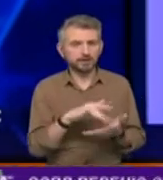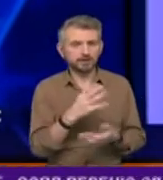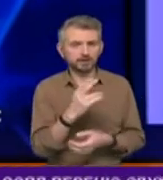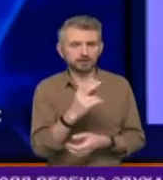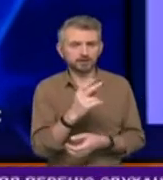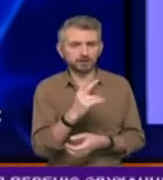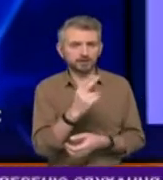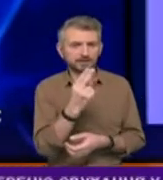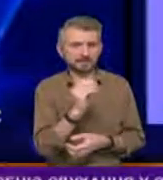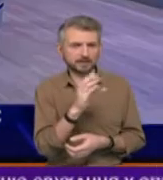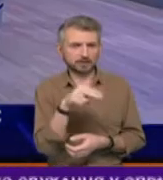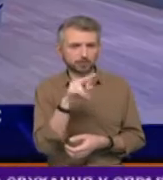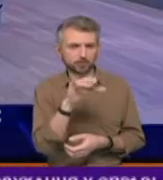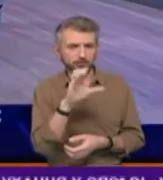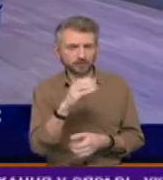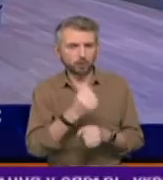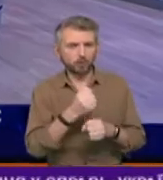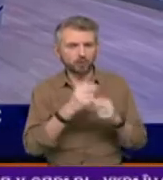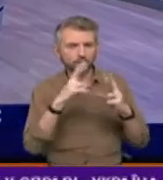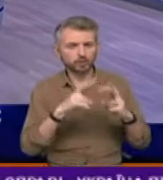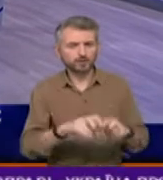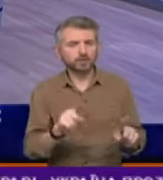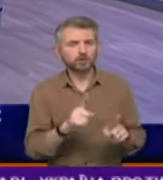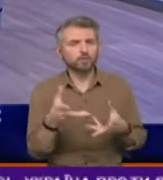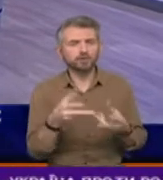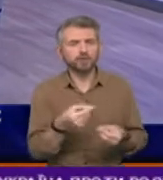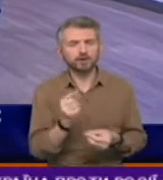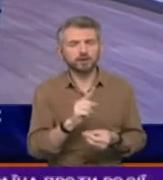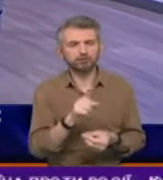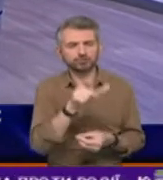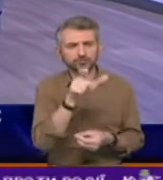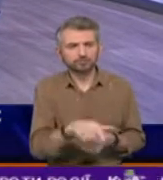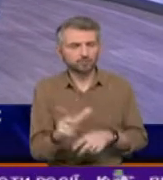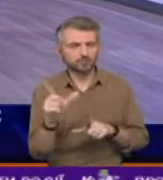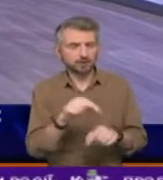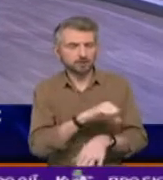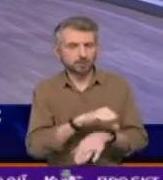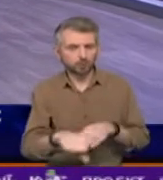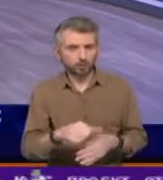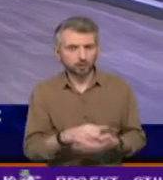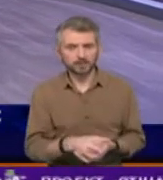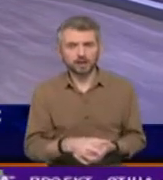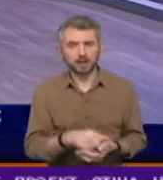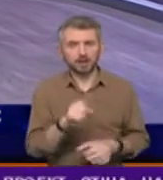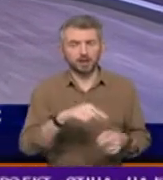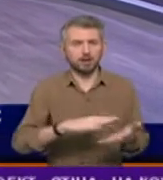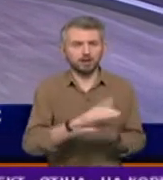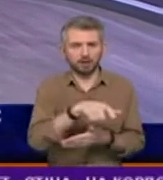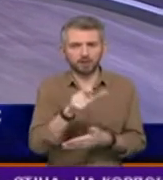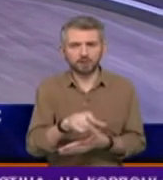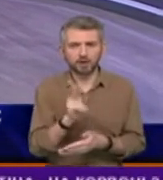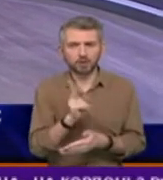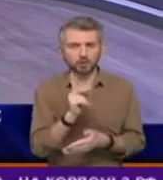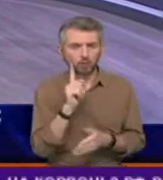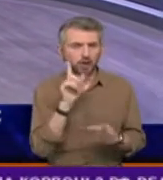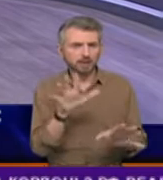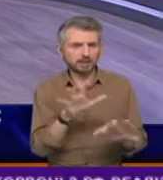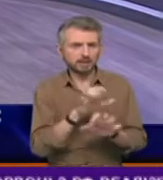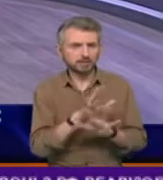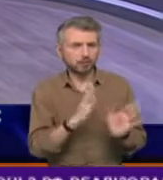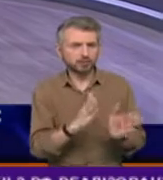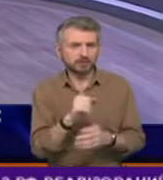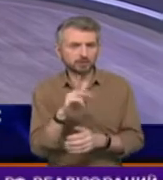треба про це говорити. А МОН контролює цей процес? Там є у вчителі, які володіють і мовою меншини, і